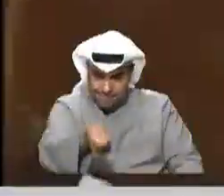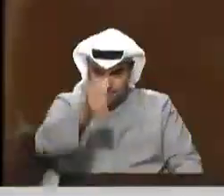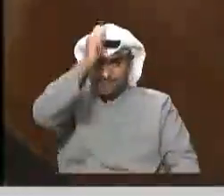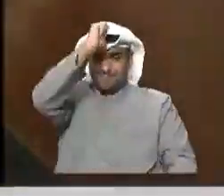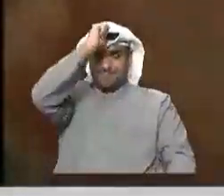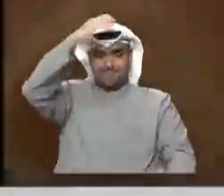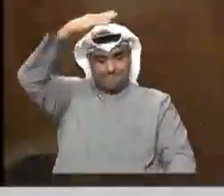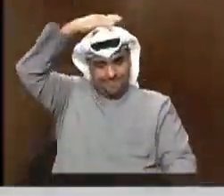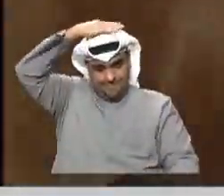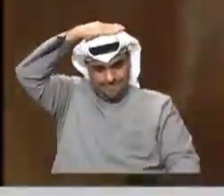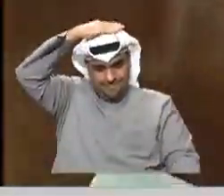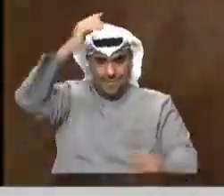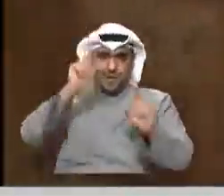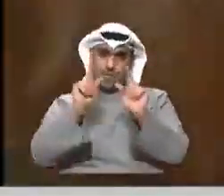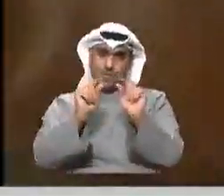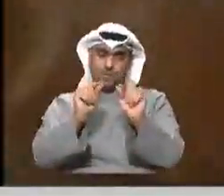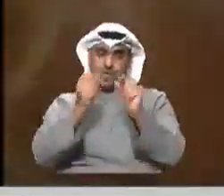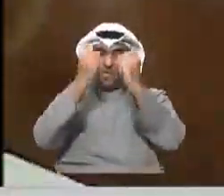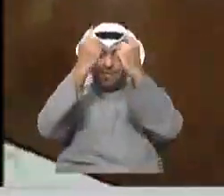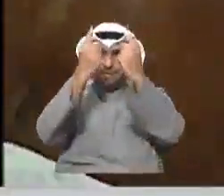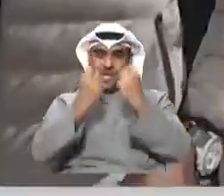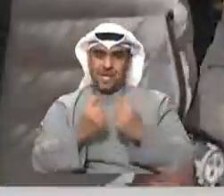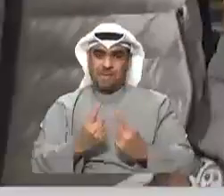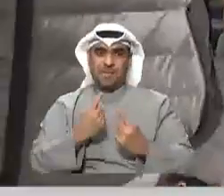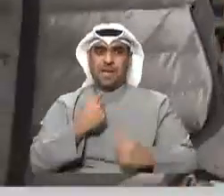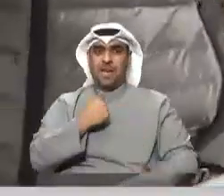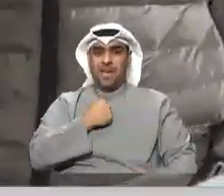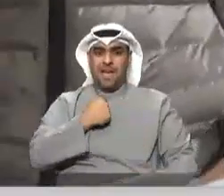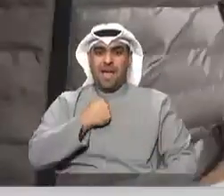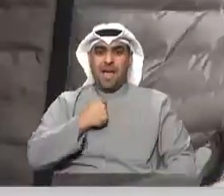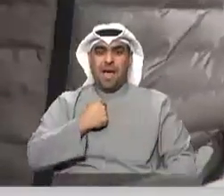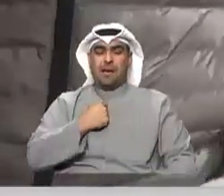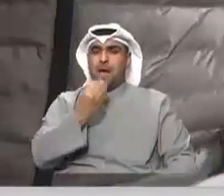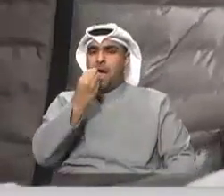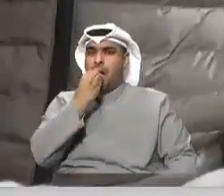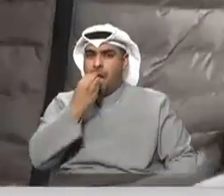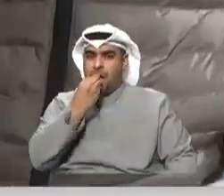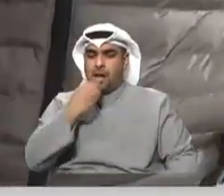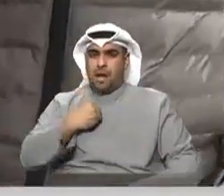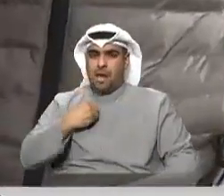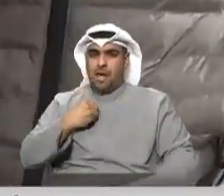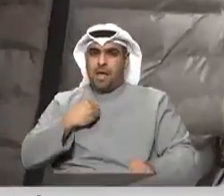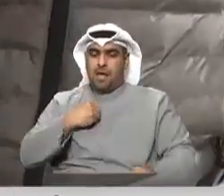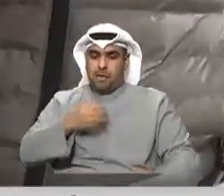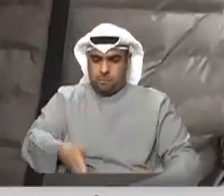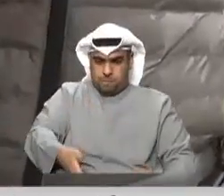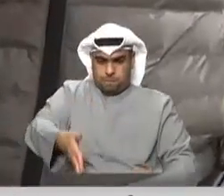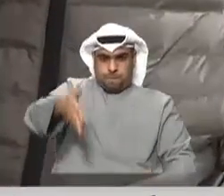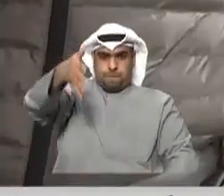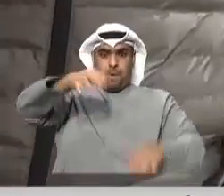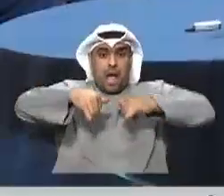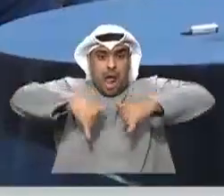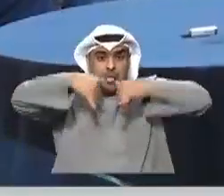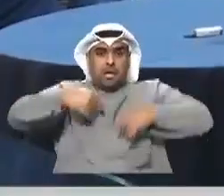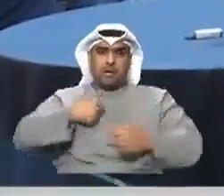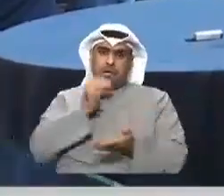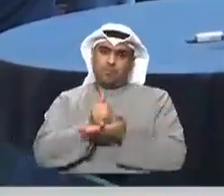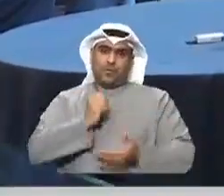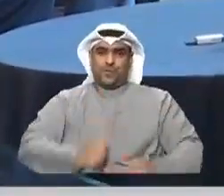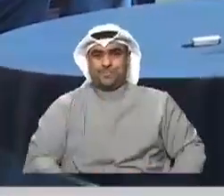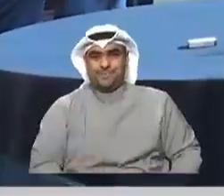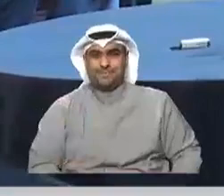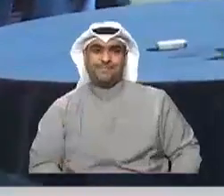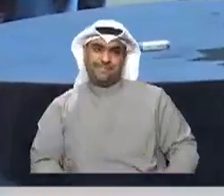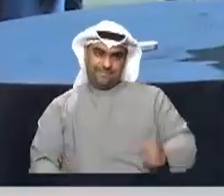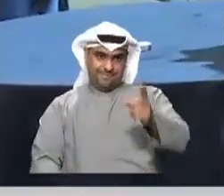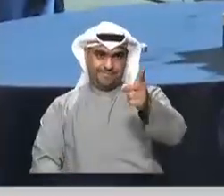الفوز بانتاجي، كله انتاجي، انتاج المربط، انتاج احصاني، والحمد لله، وهذا فضل من الله عز وجل. لله الحمد،